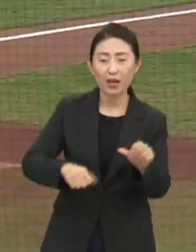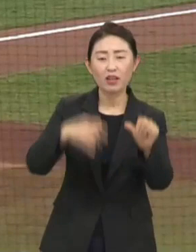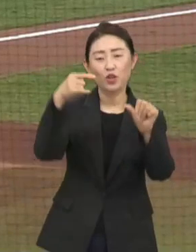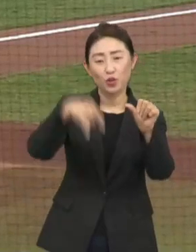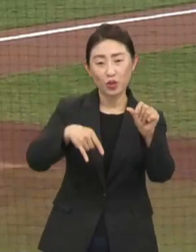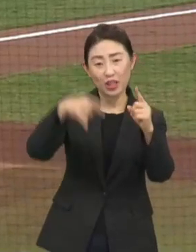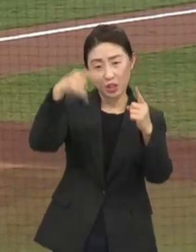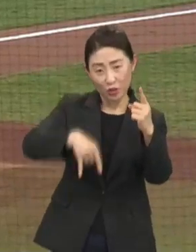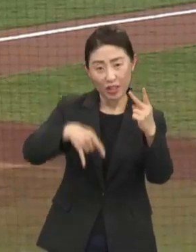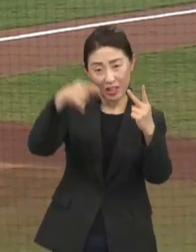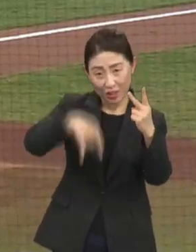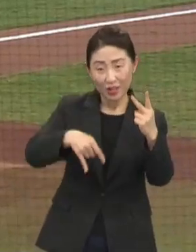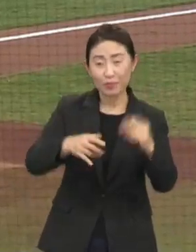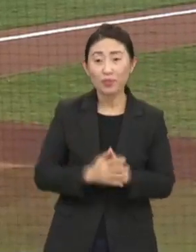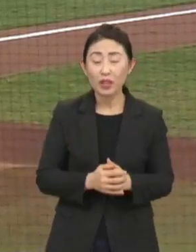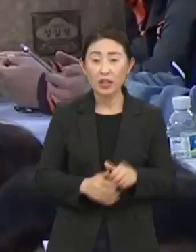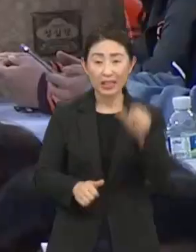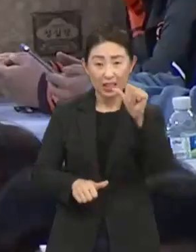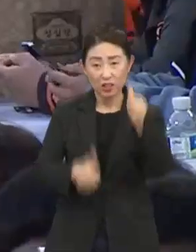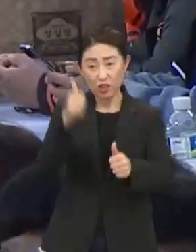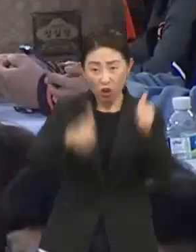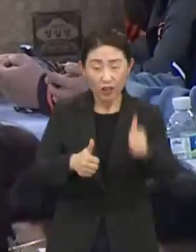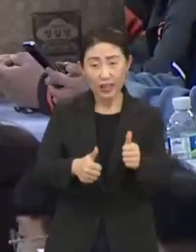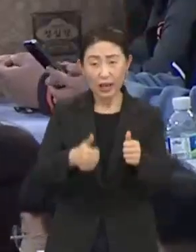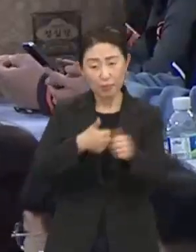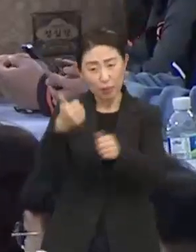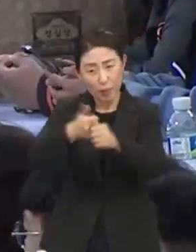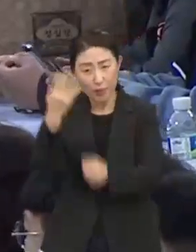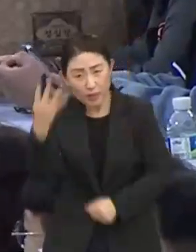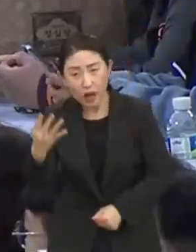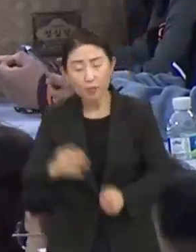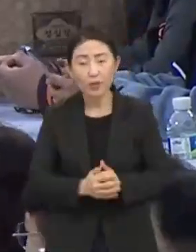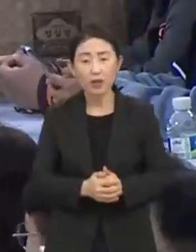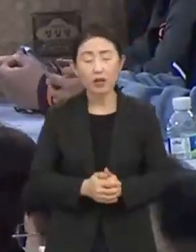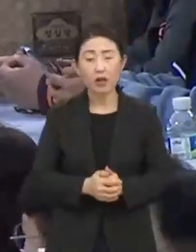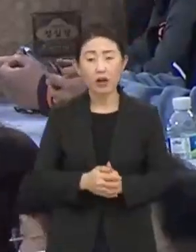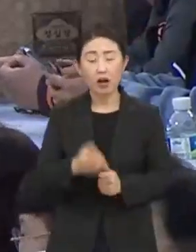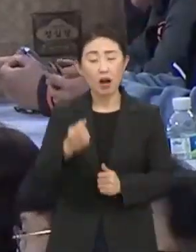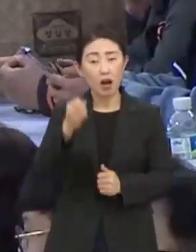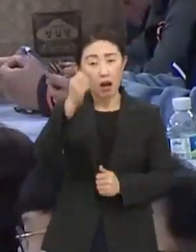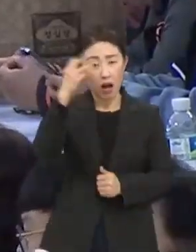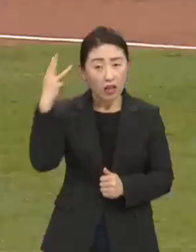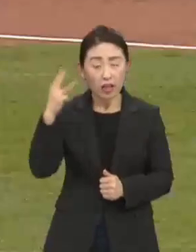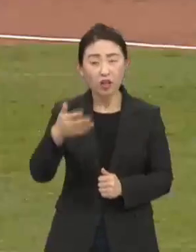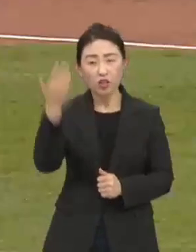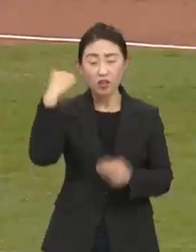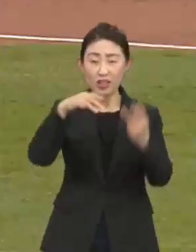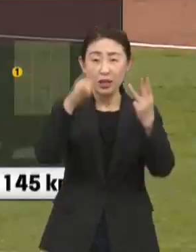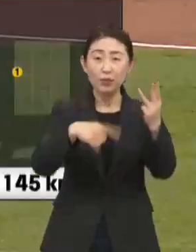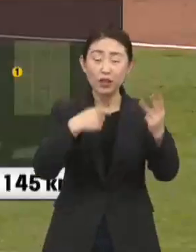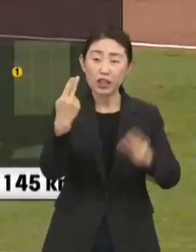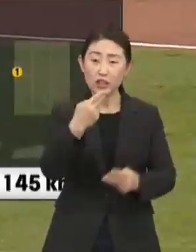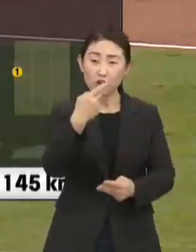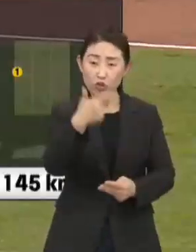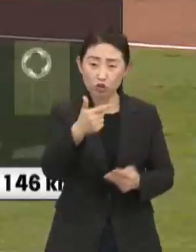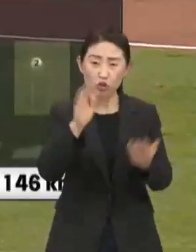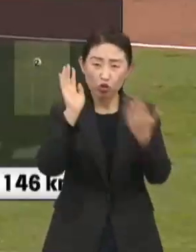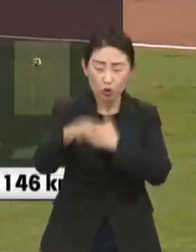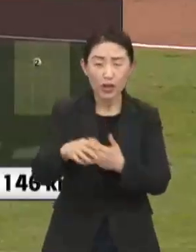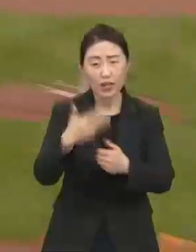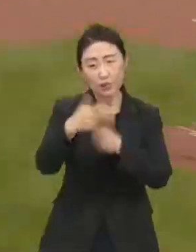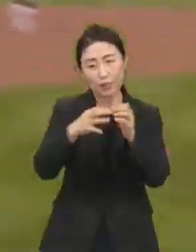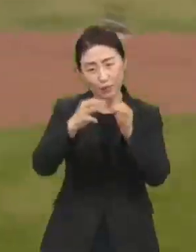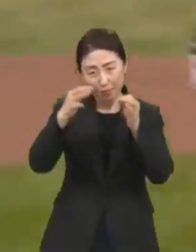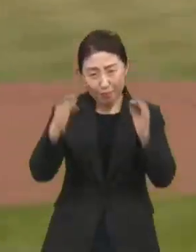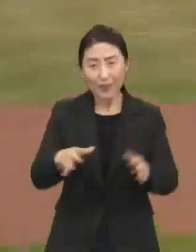올라있는데요. 개막전 이후 5경기에서 4승을 거둔 건 한화가 정규 시즌 3위를 차지했던 지난 2006년 이후